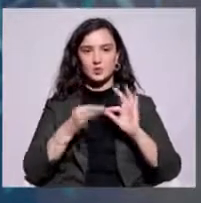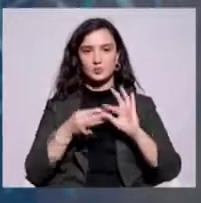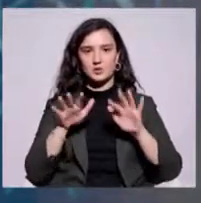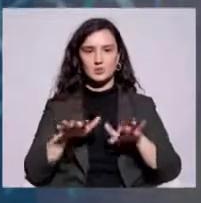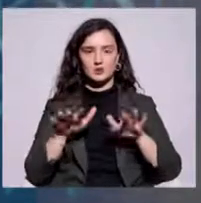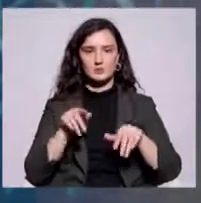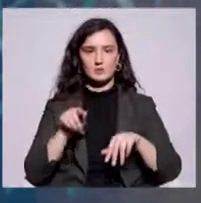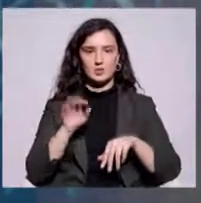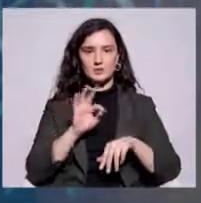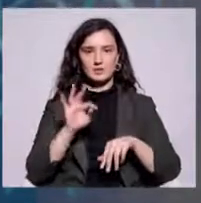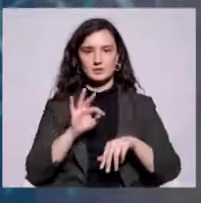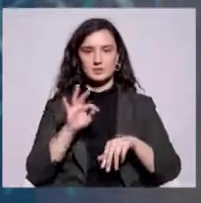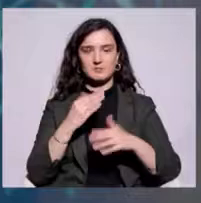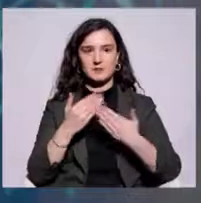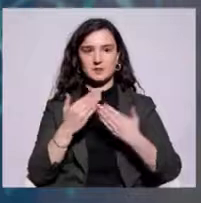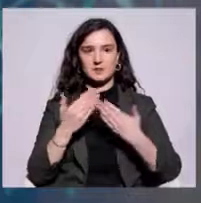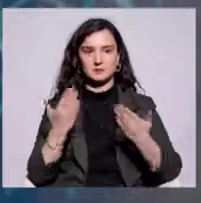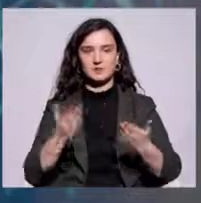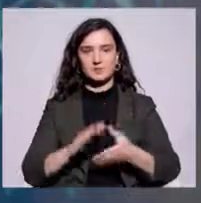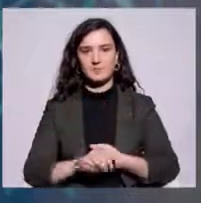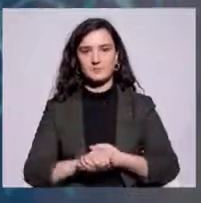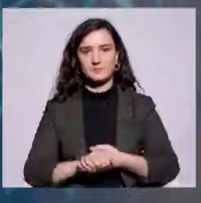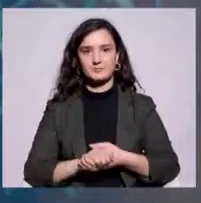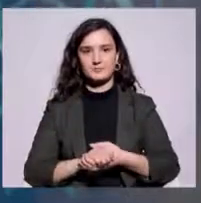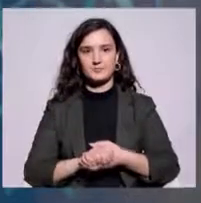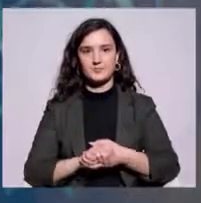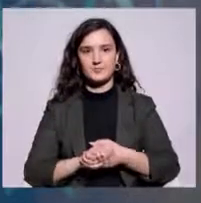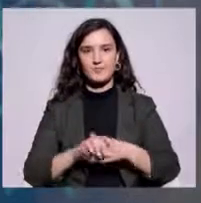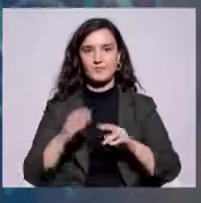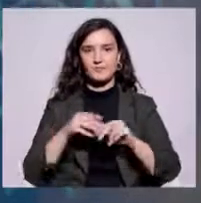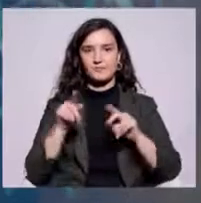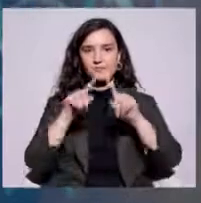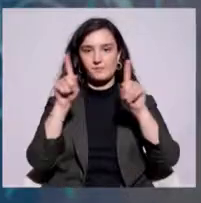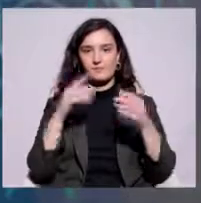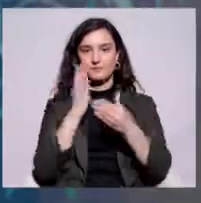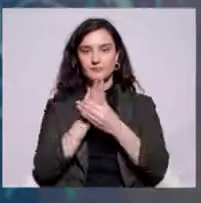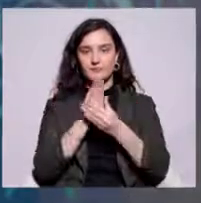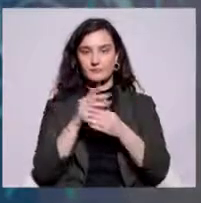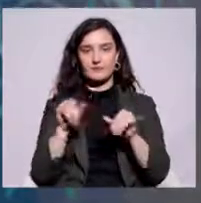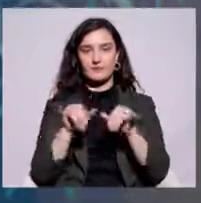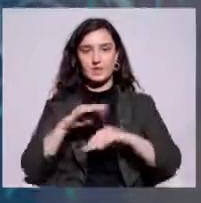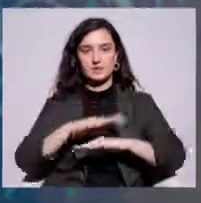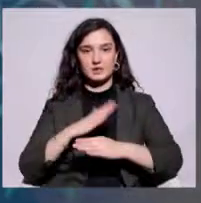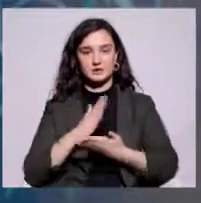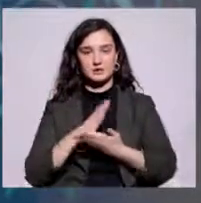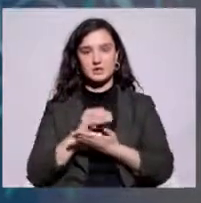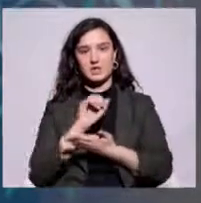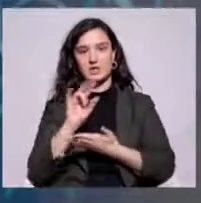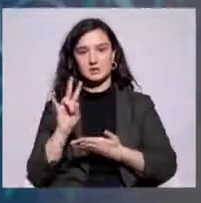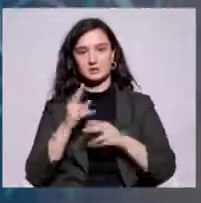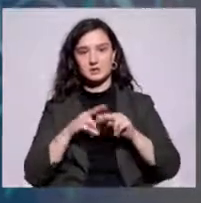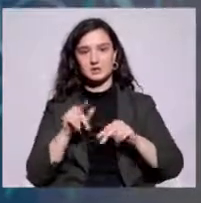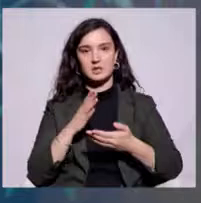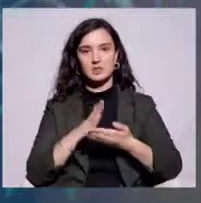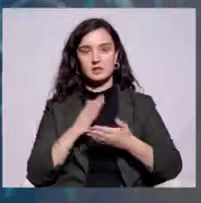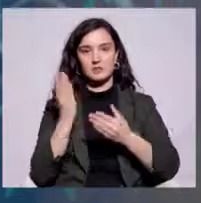კონკრეტულ ადგილმდებარეობაზე. მაგალითად, there is a folder on the desk and there